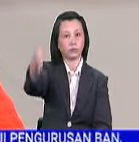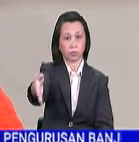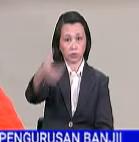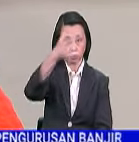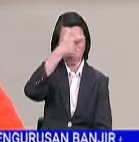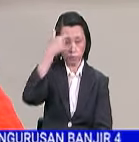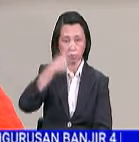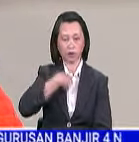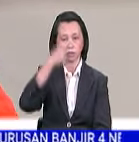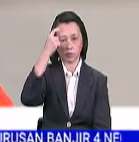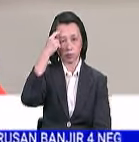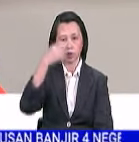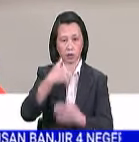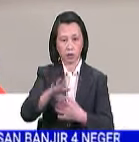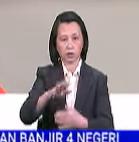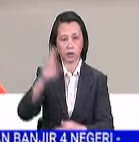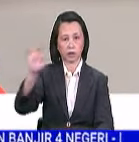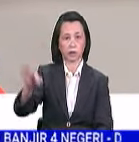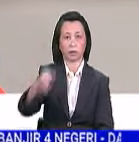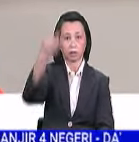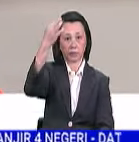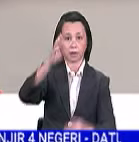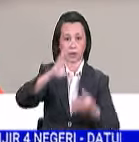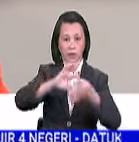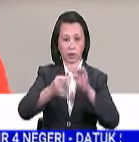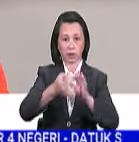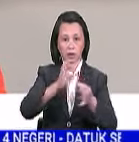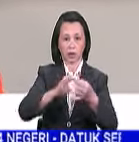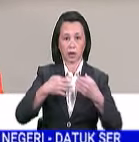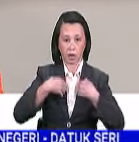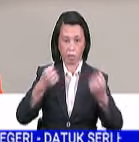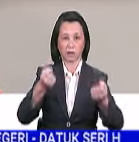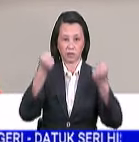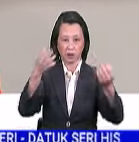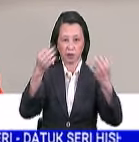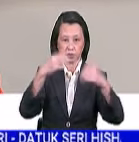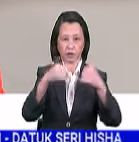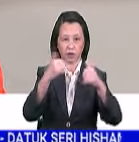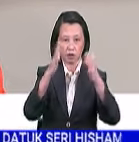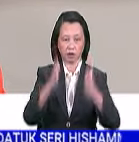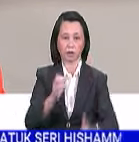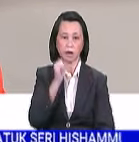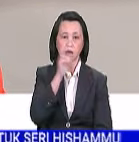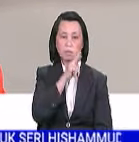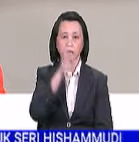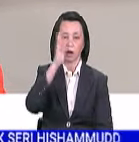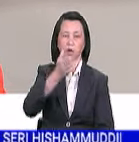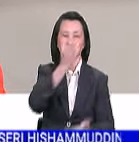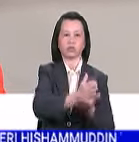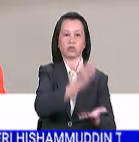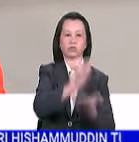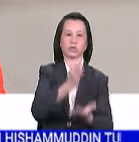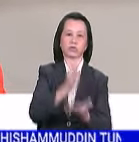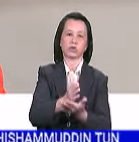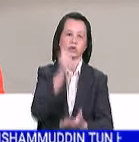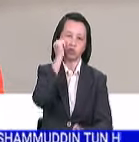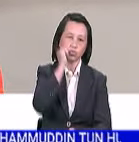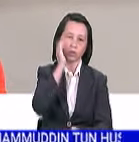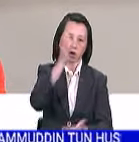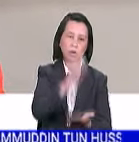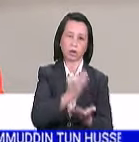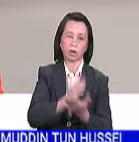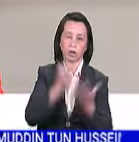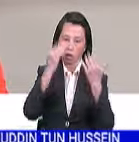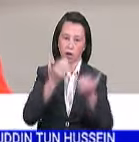think after Paris Olympic should be lagi ada banyak lagi atlet senior yang akan retire, so hopefully the